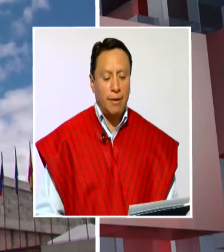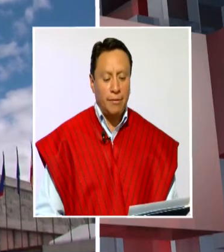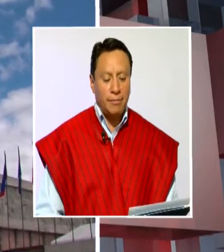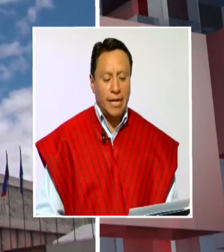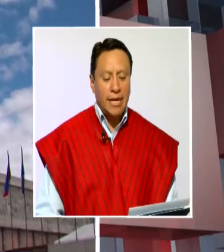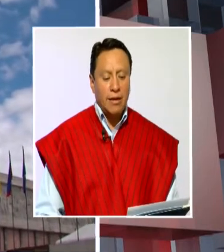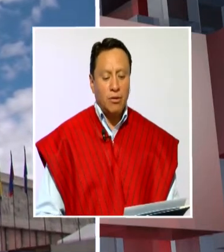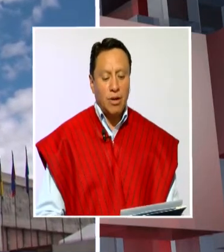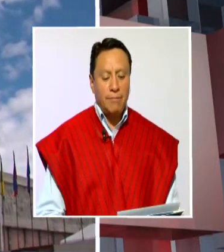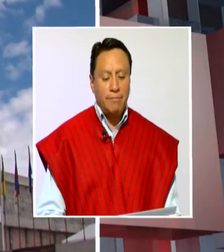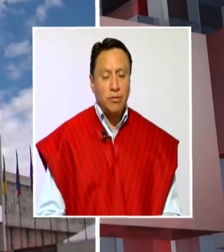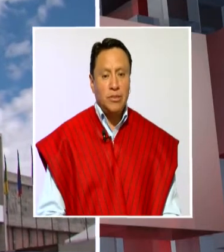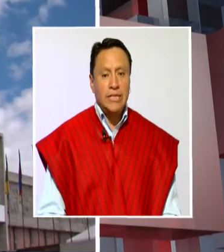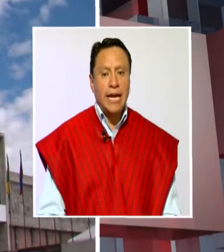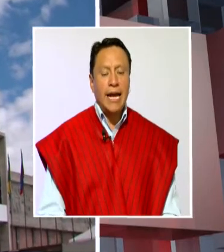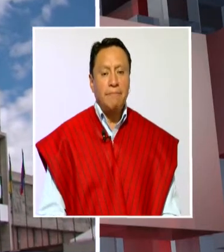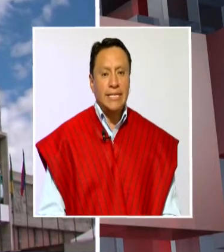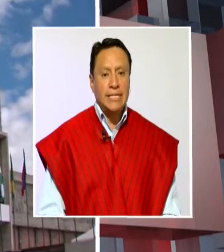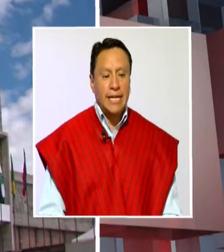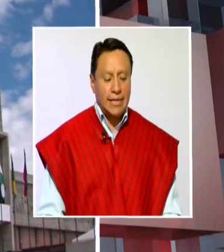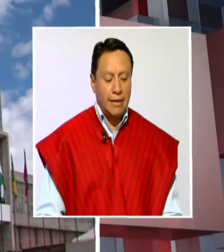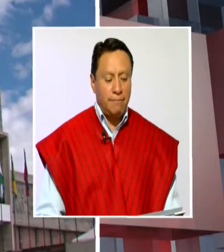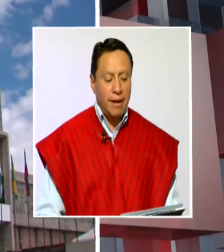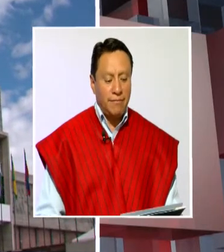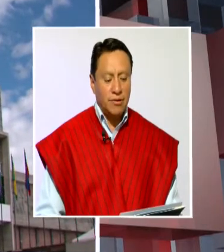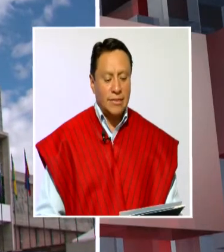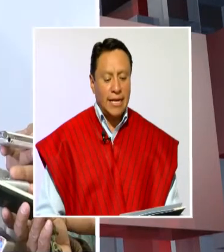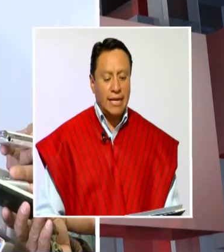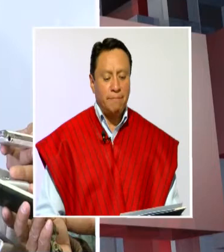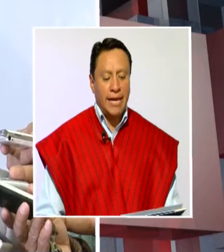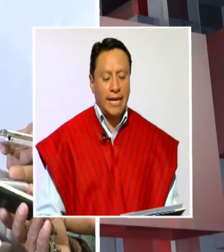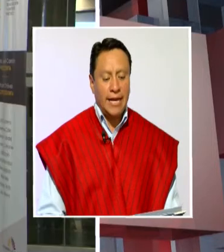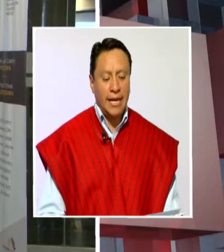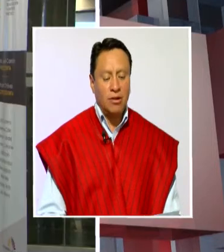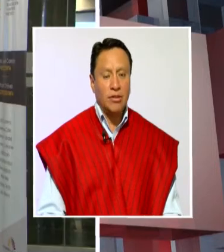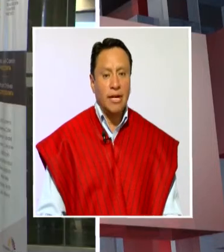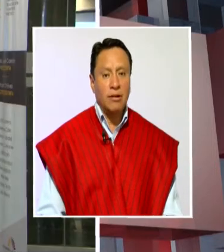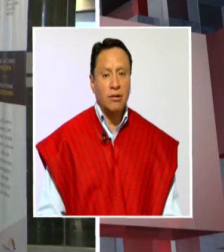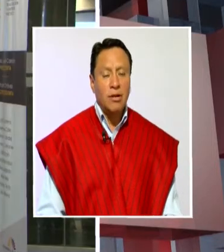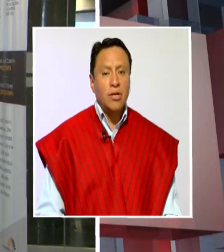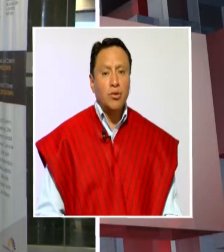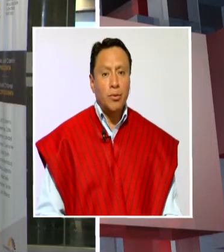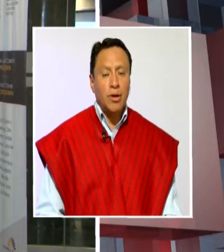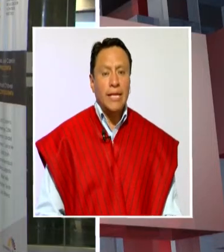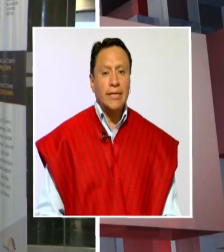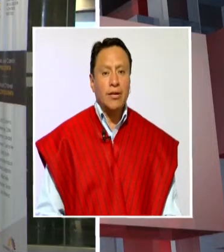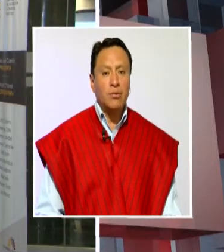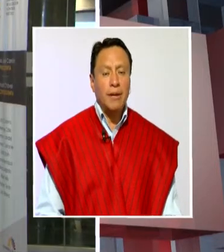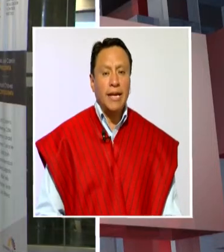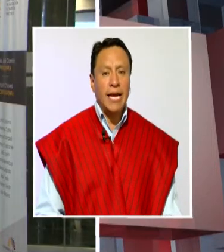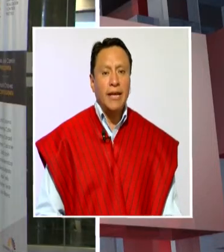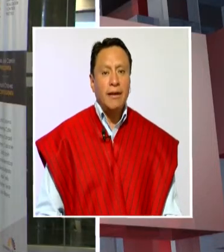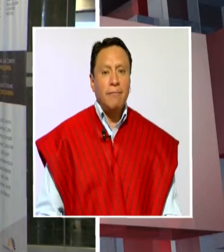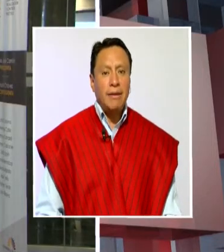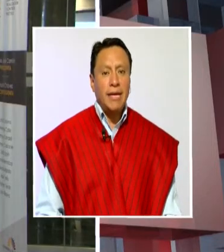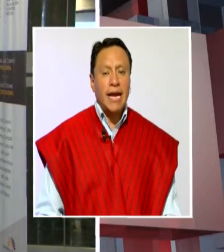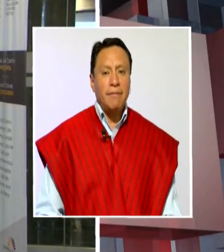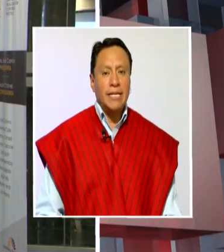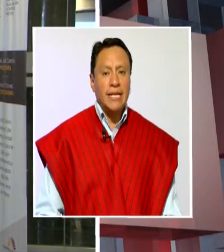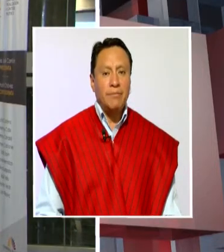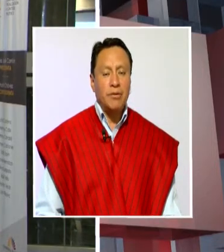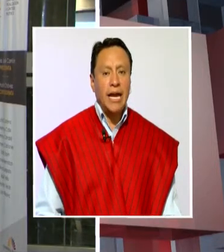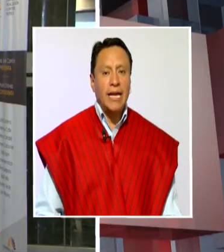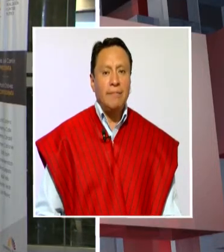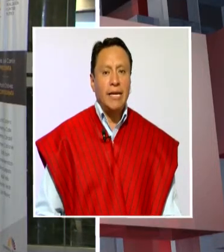uku ima mami kunan punya kai pachayati Pablo Celi paika kai contralor subrogante runa mikan paimi